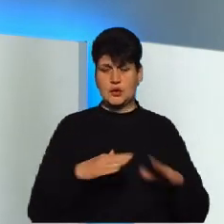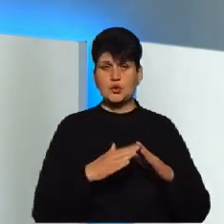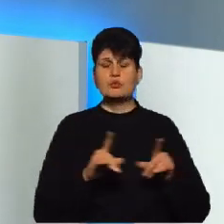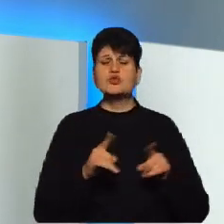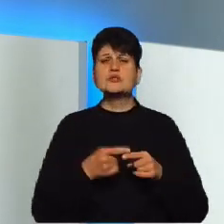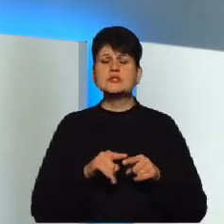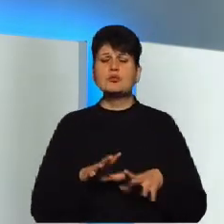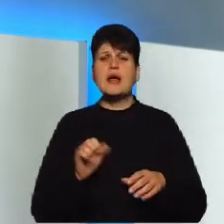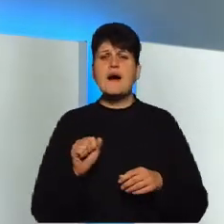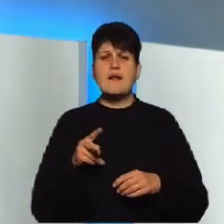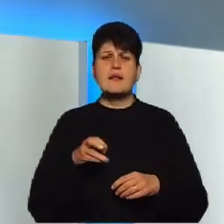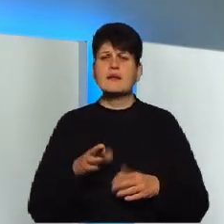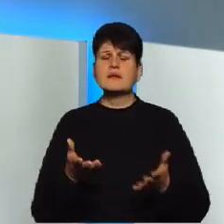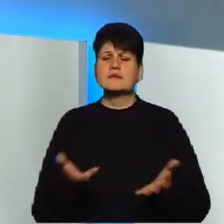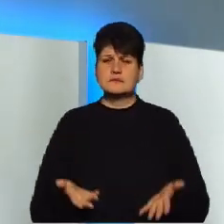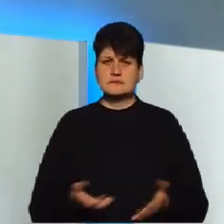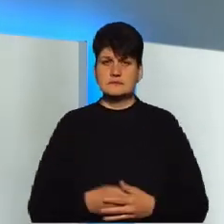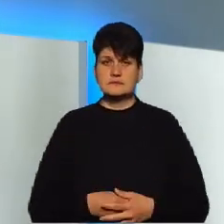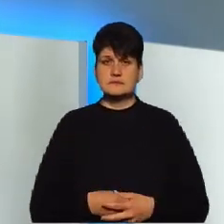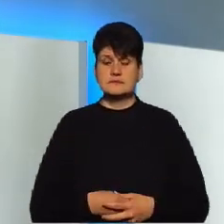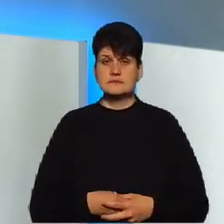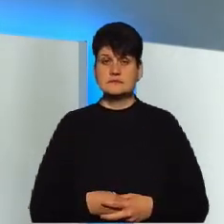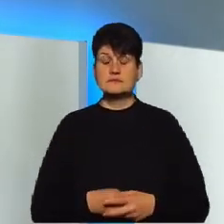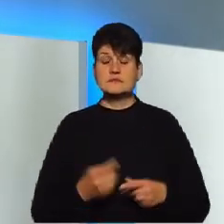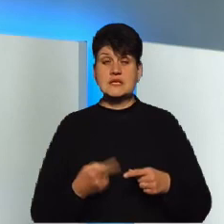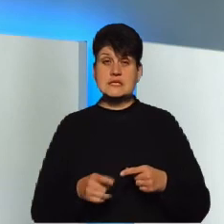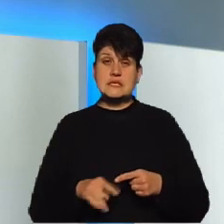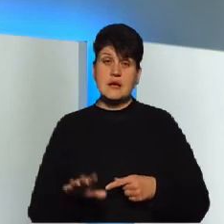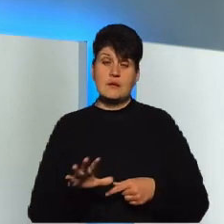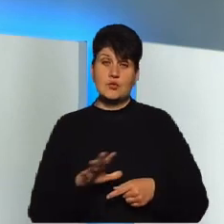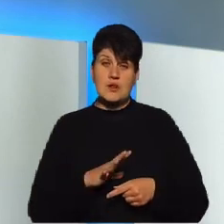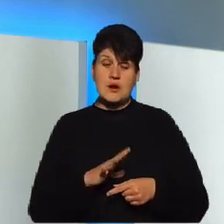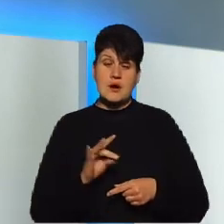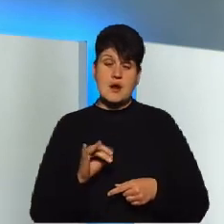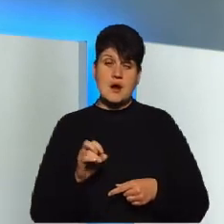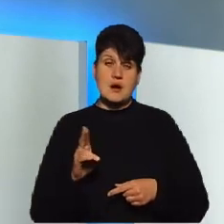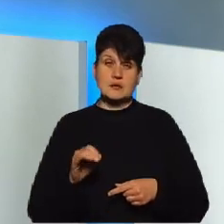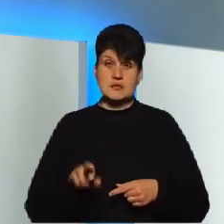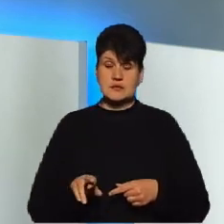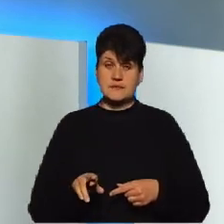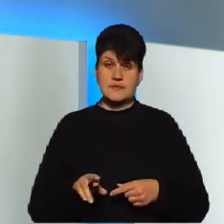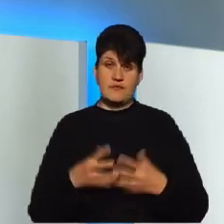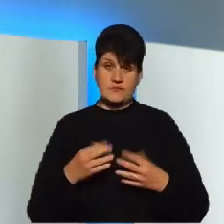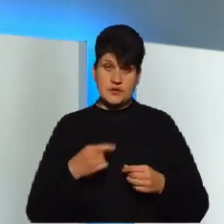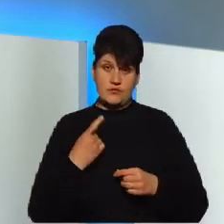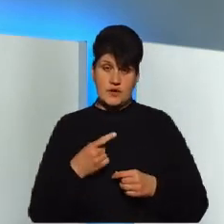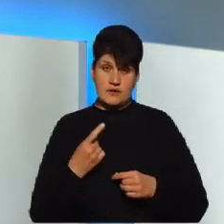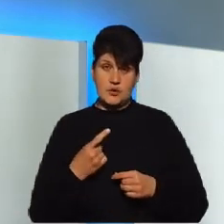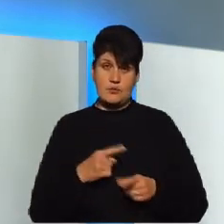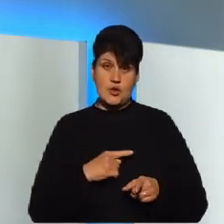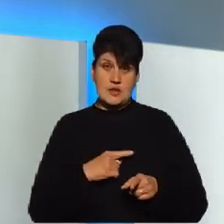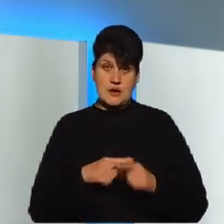алергічні реакції? Це була реакція, як я вже сказав, по негайному